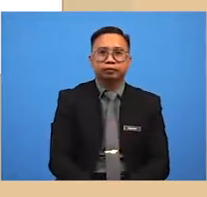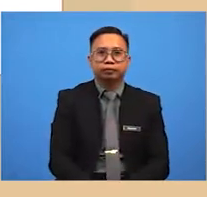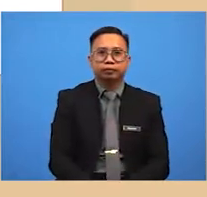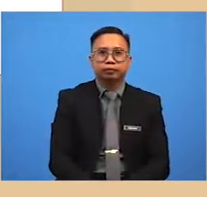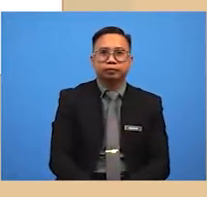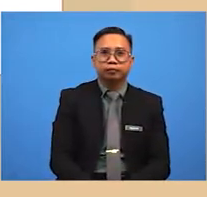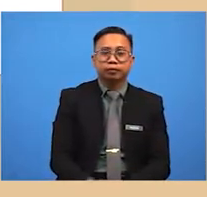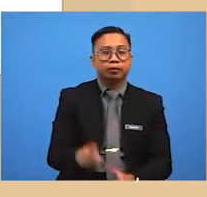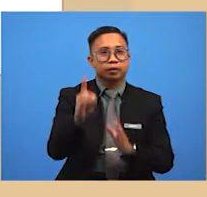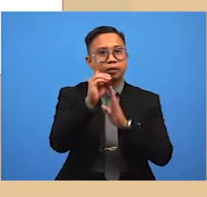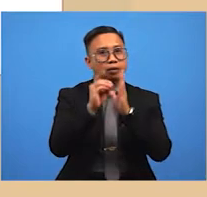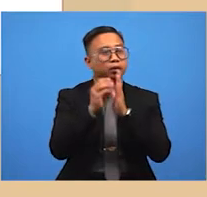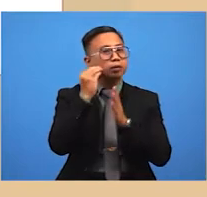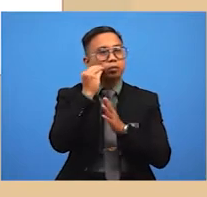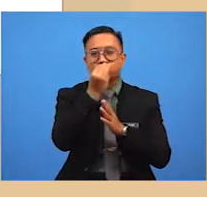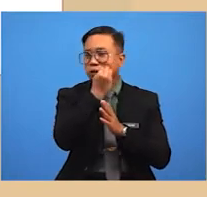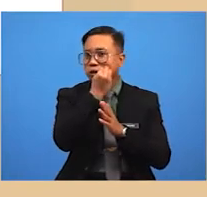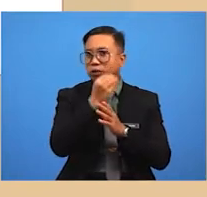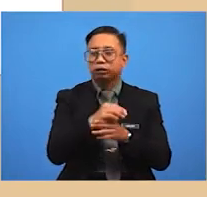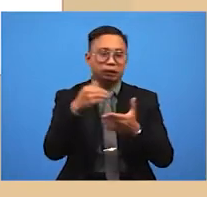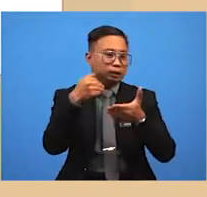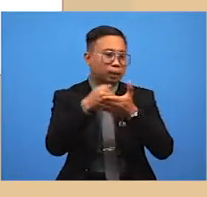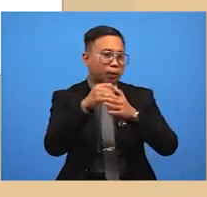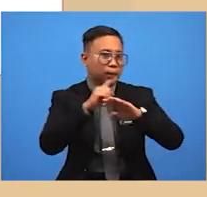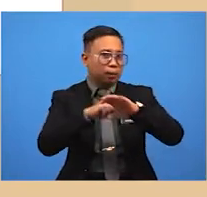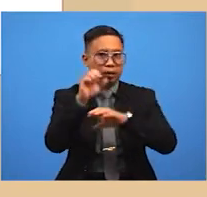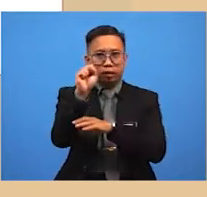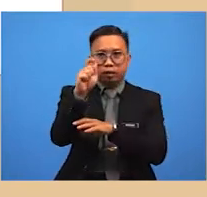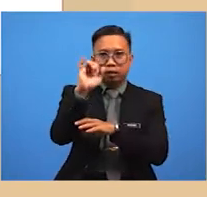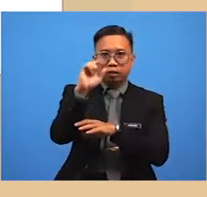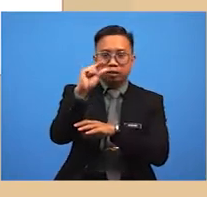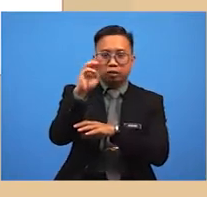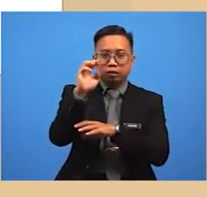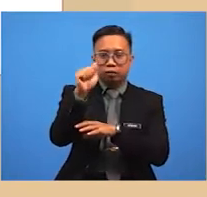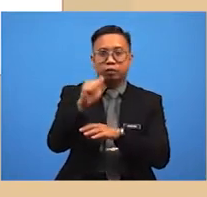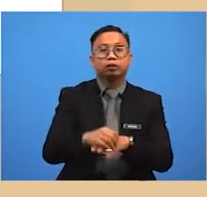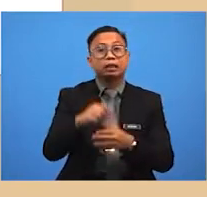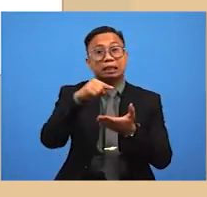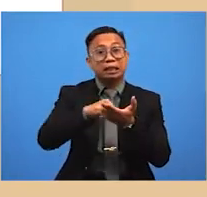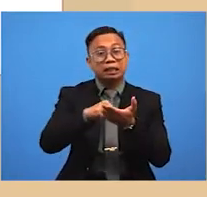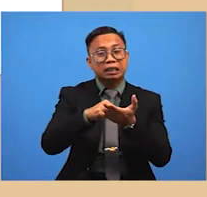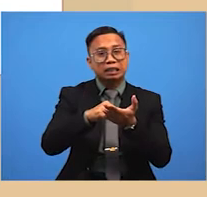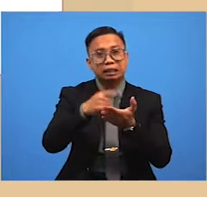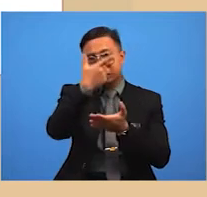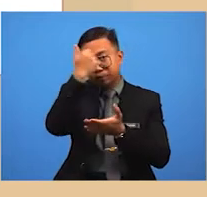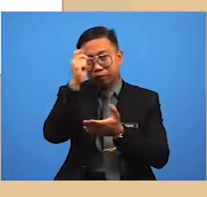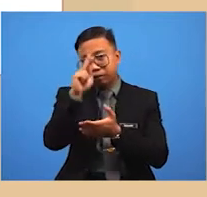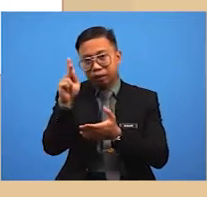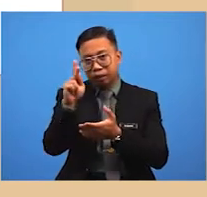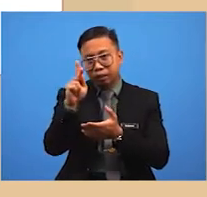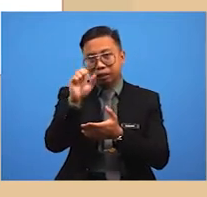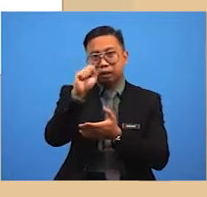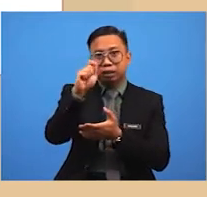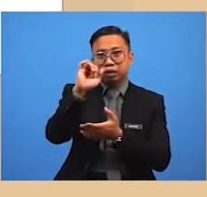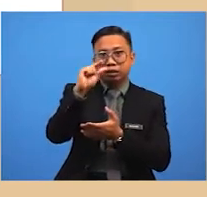De bunga yang matang sampai pada stigma. Ini menyebabkan stigma akan